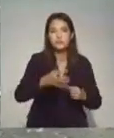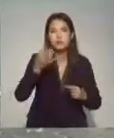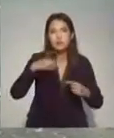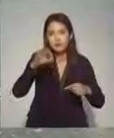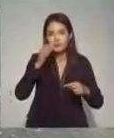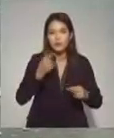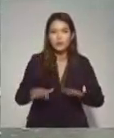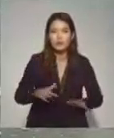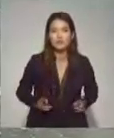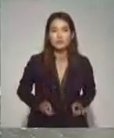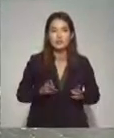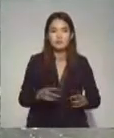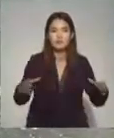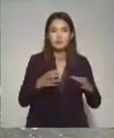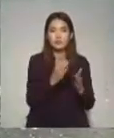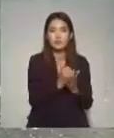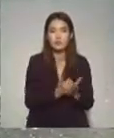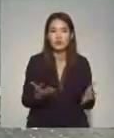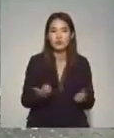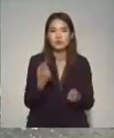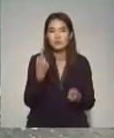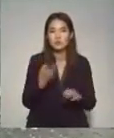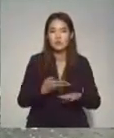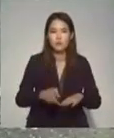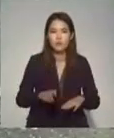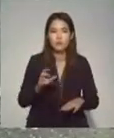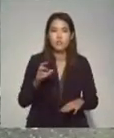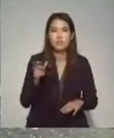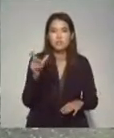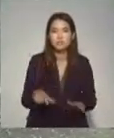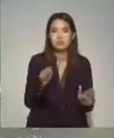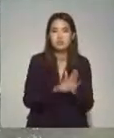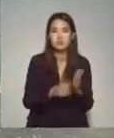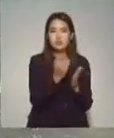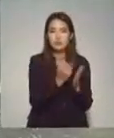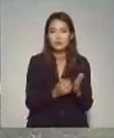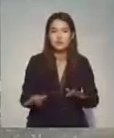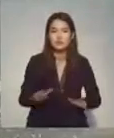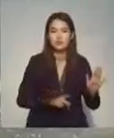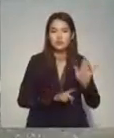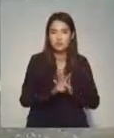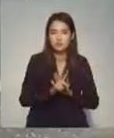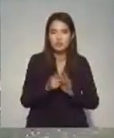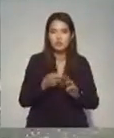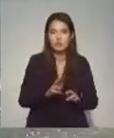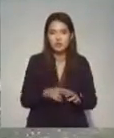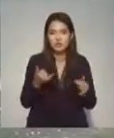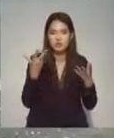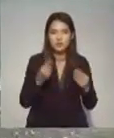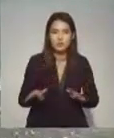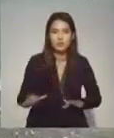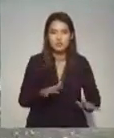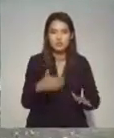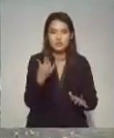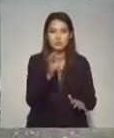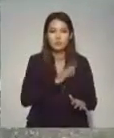бойынша қылмыстық кодексінің 99-ші бабының 1-ші бөлігі кісі өлтіру бойынша сотқа дейінгі тергеу басталды. Қазіргі уақытта тергеу әрекеттері